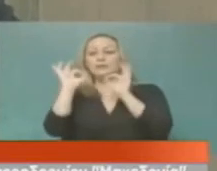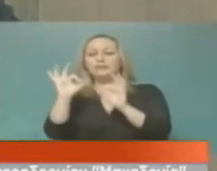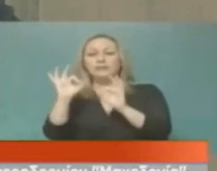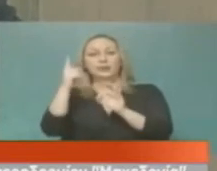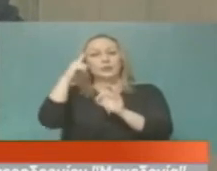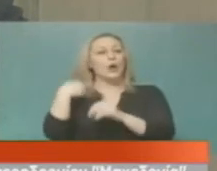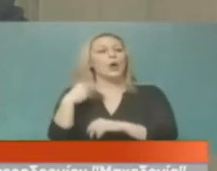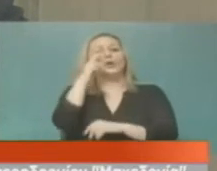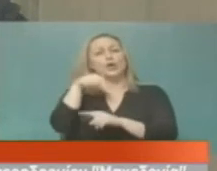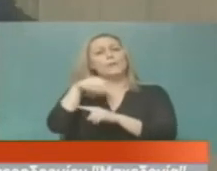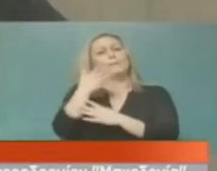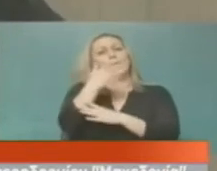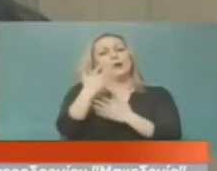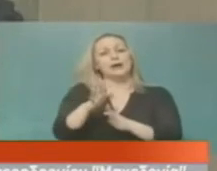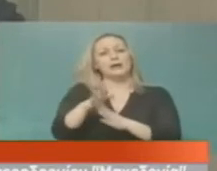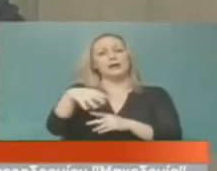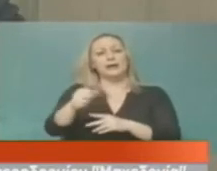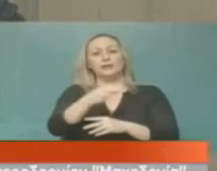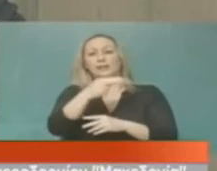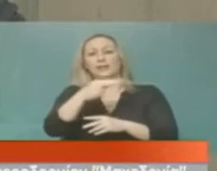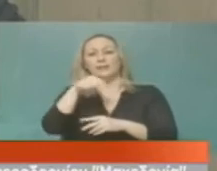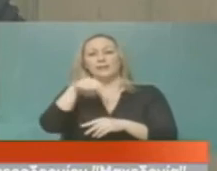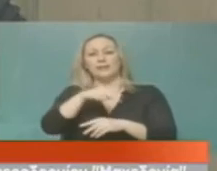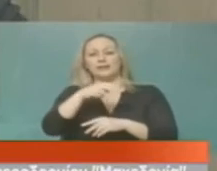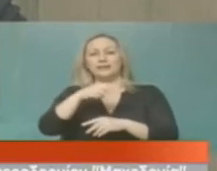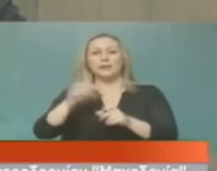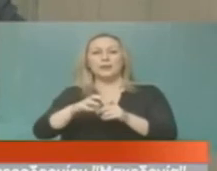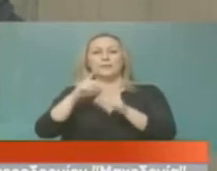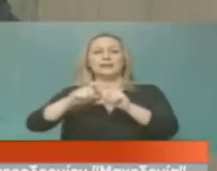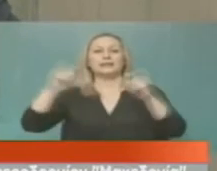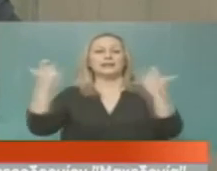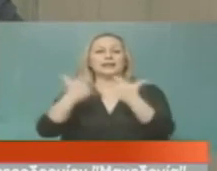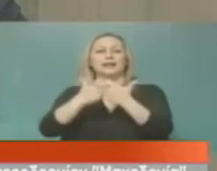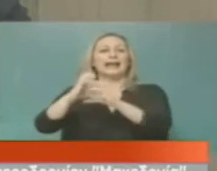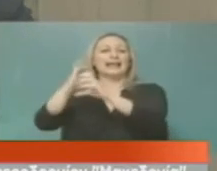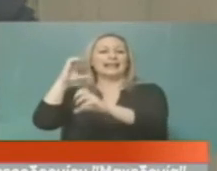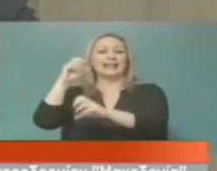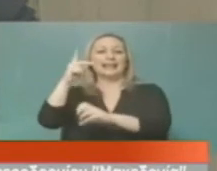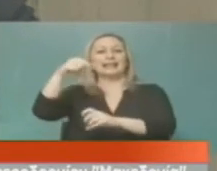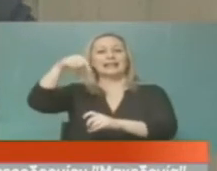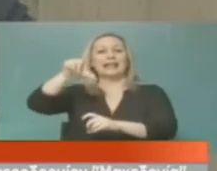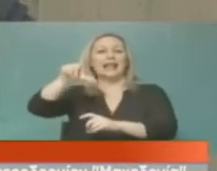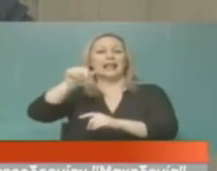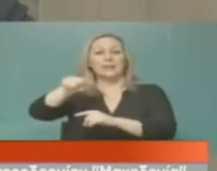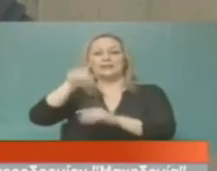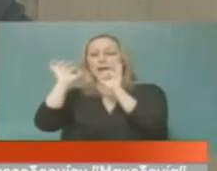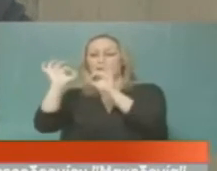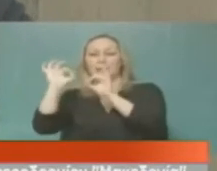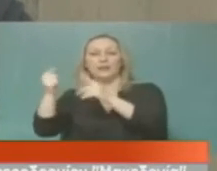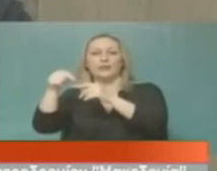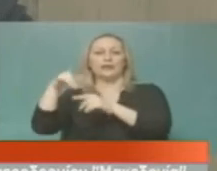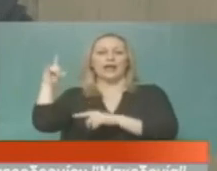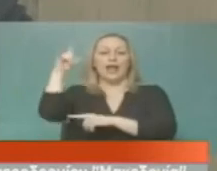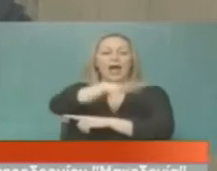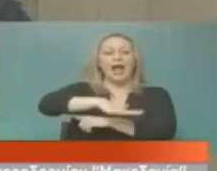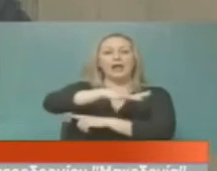Μακεδονία Και το άλλο το υπεραστικό λεωφορείο Μακεδονία Και ό,τι άλλες τέτοιες έχουμε κάνει Χάσαμε